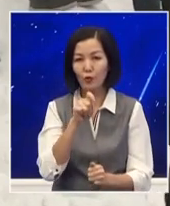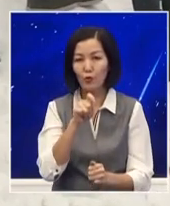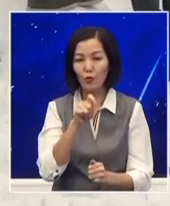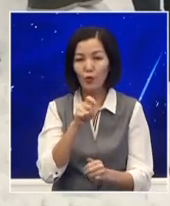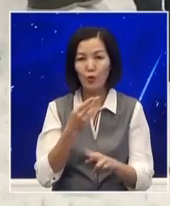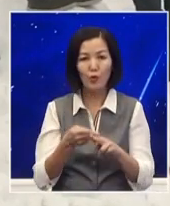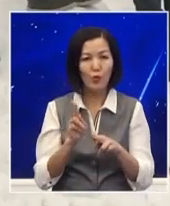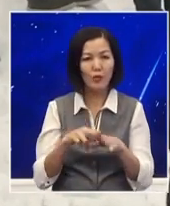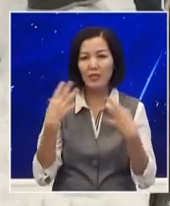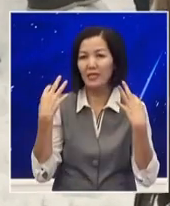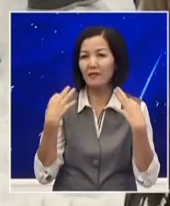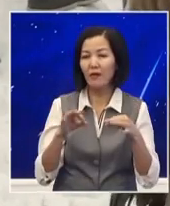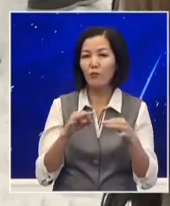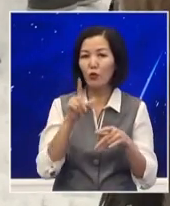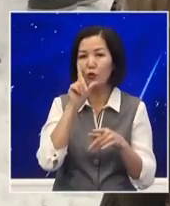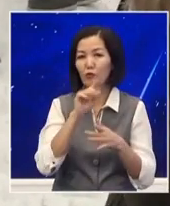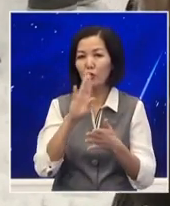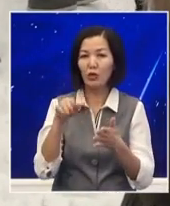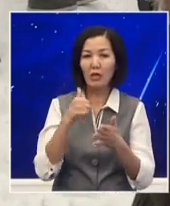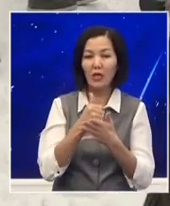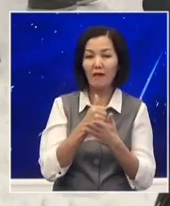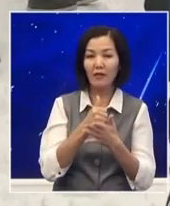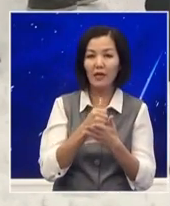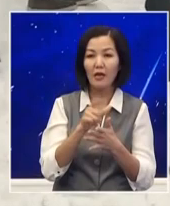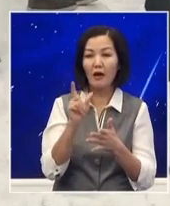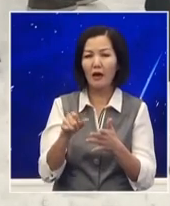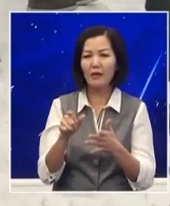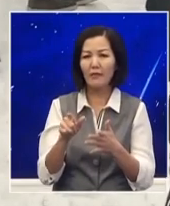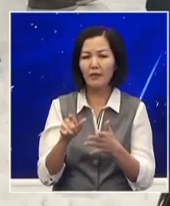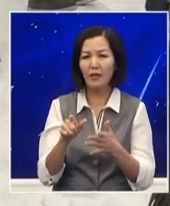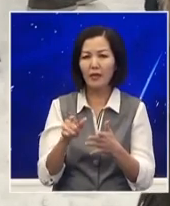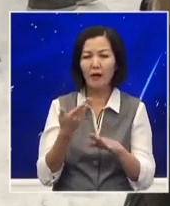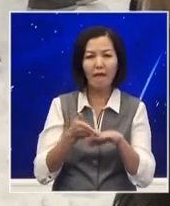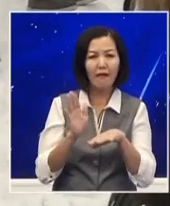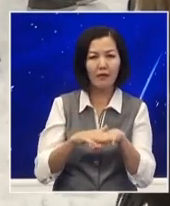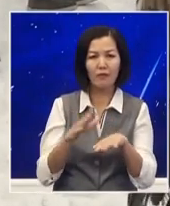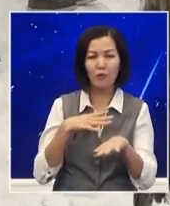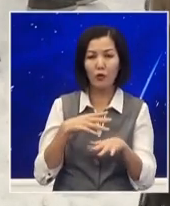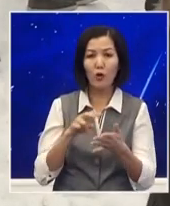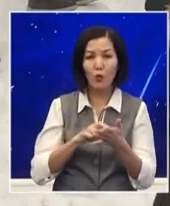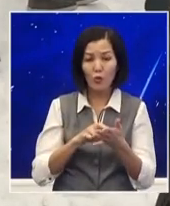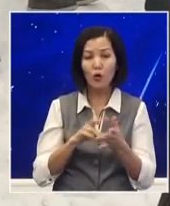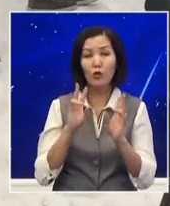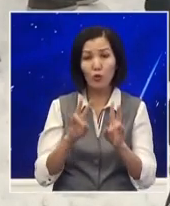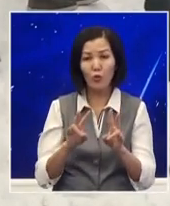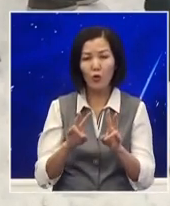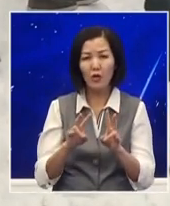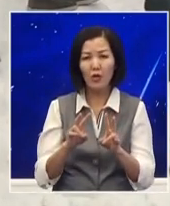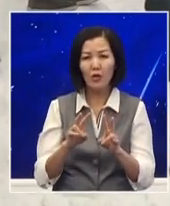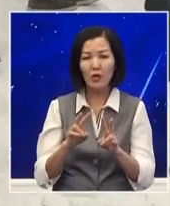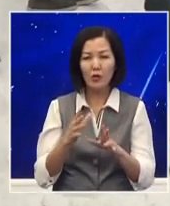бағынбаған, табиғатта құстардың патшасы сезініп қалған құс адамды да менсінбей тұрады алғашқысында қорыққанымен. Соны жаңа шаршатып